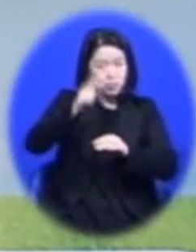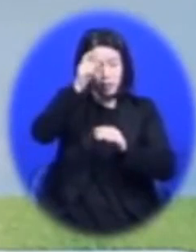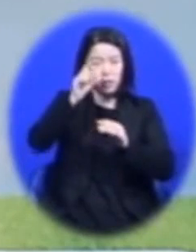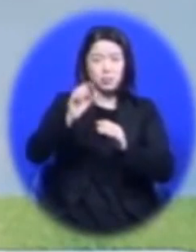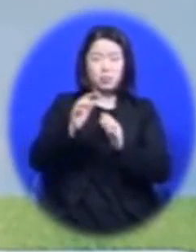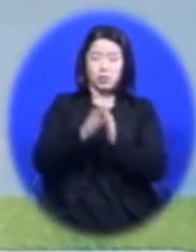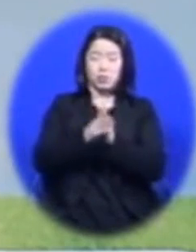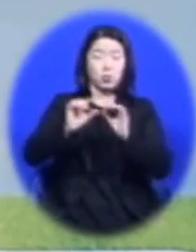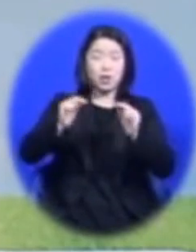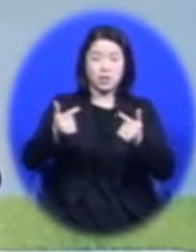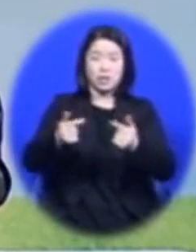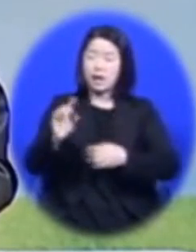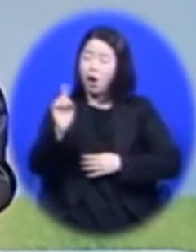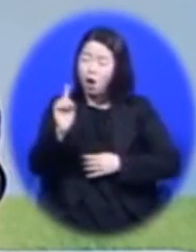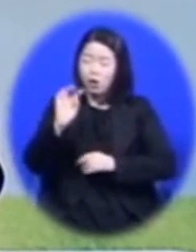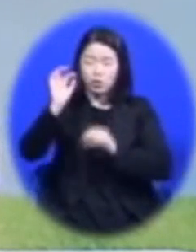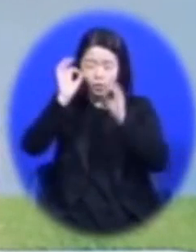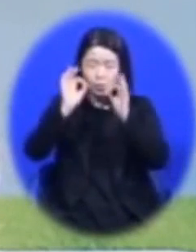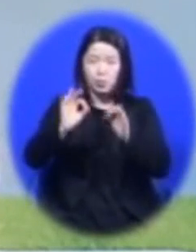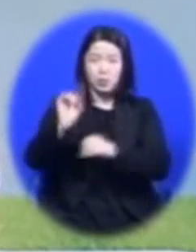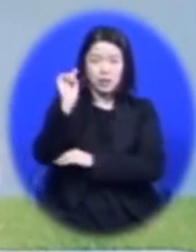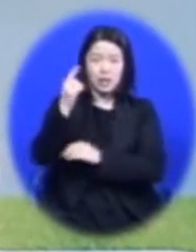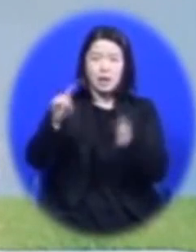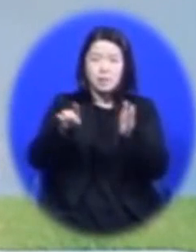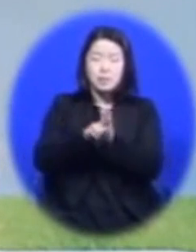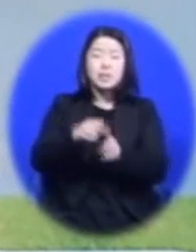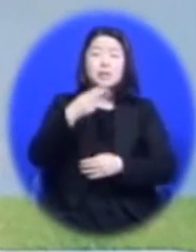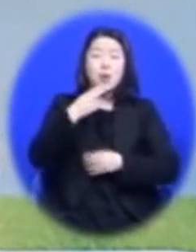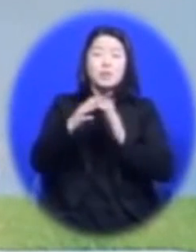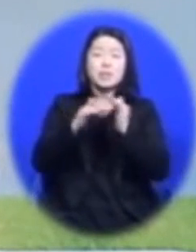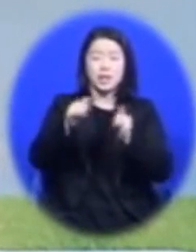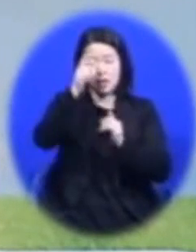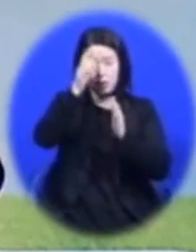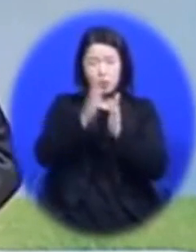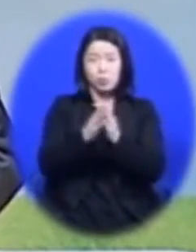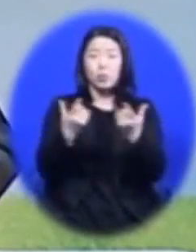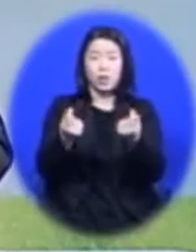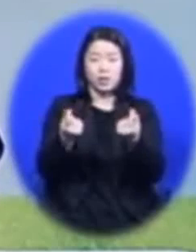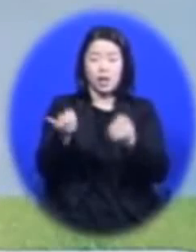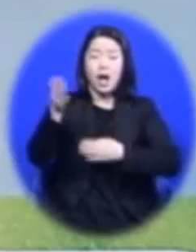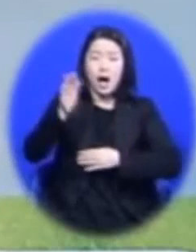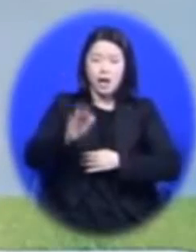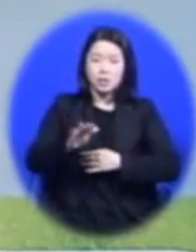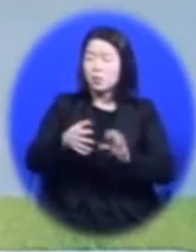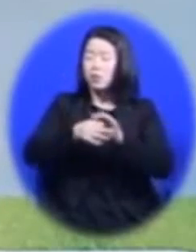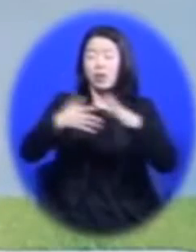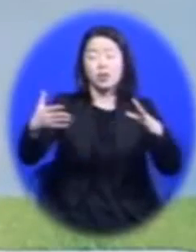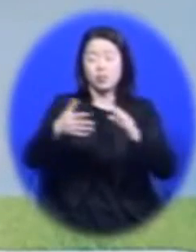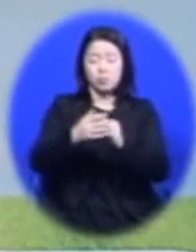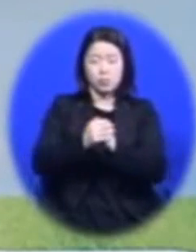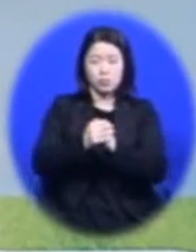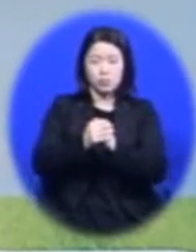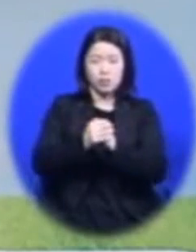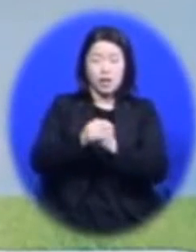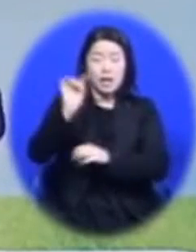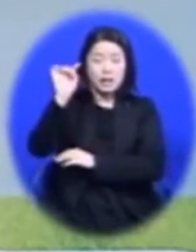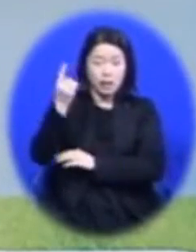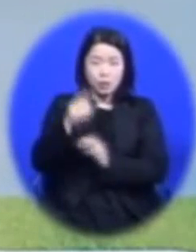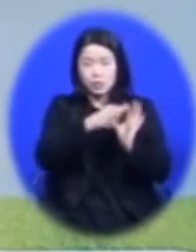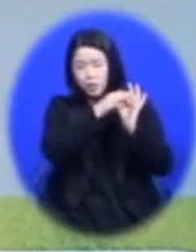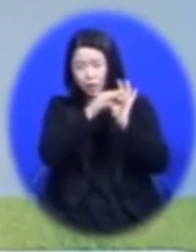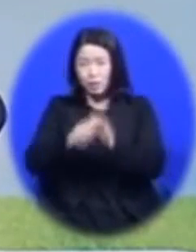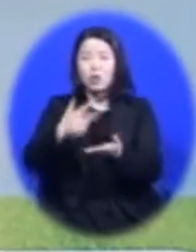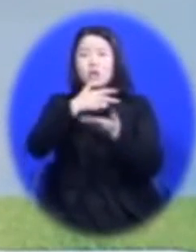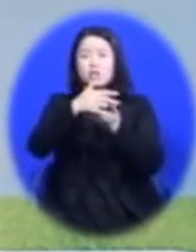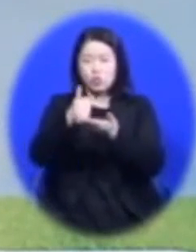기도는 어떻게 보면 굉장히 믿음 없는 사람 기도처럼 보입니다. 그러나 상관없습니다. 다윗은 계속